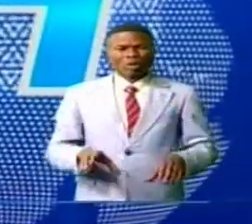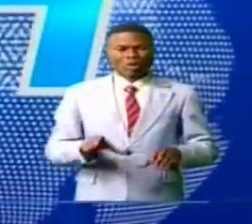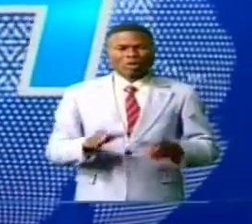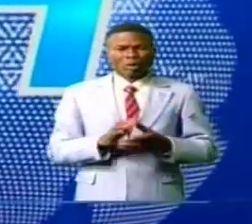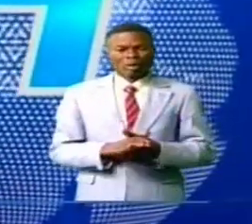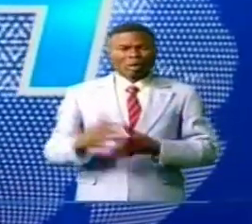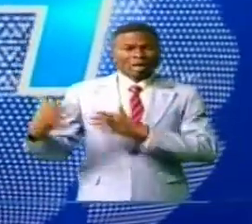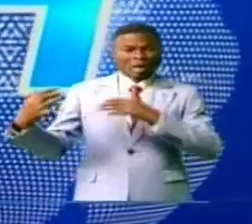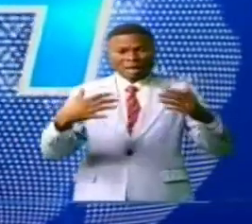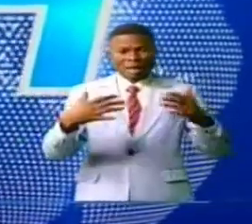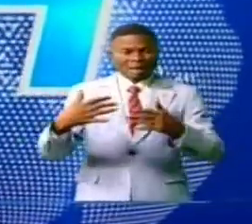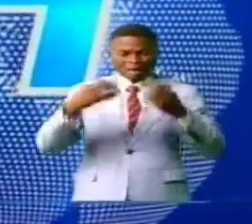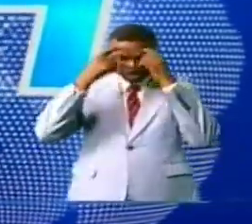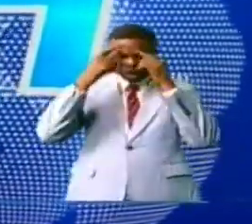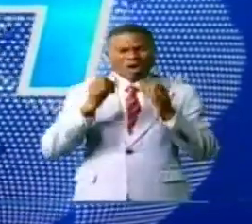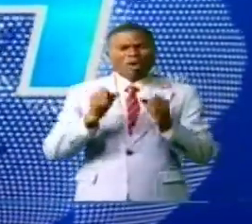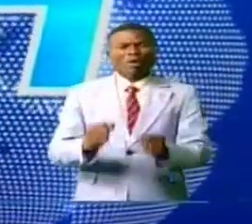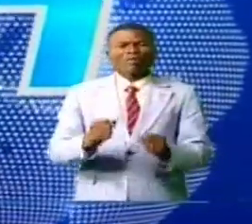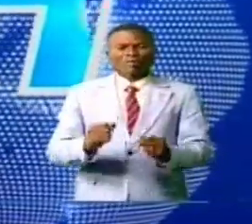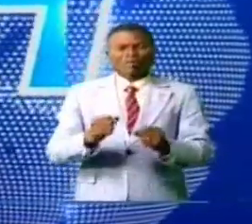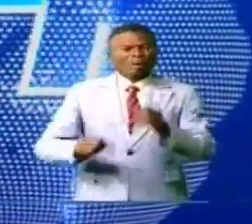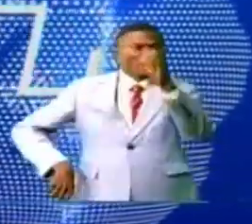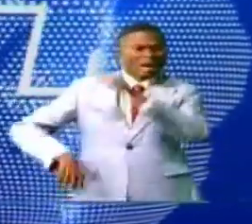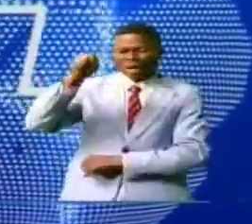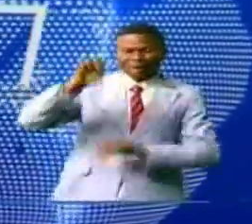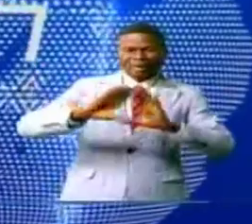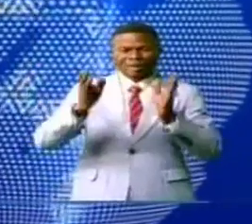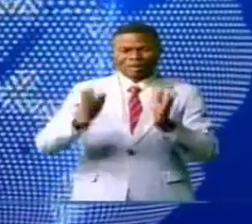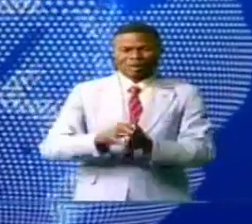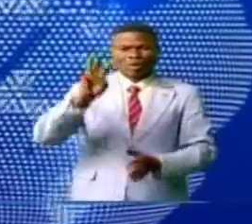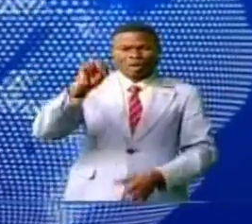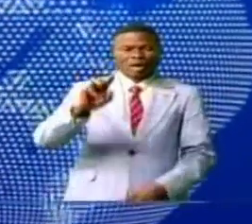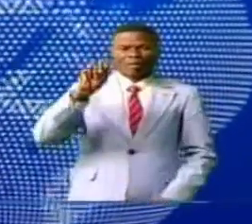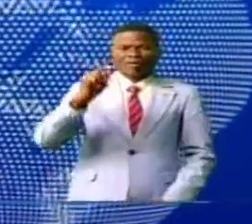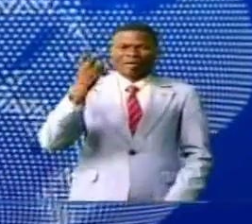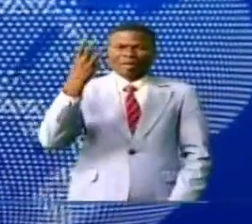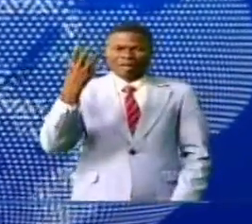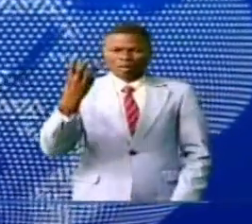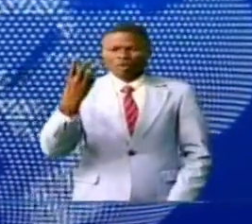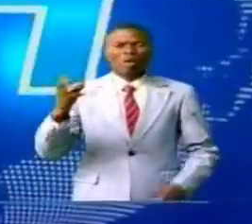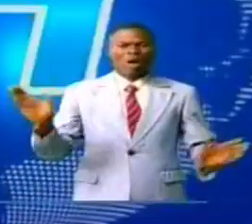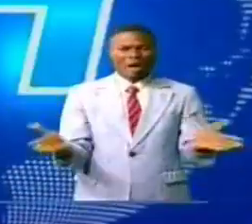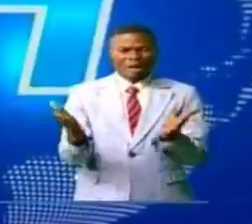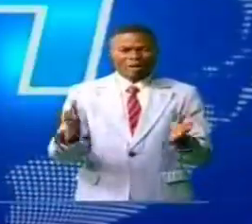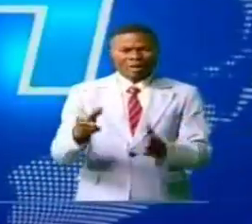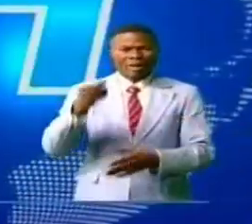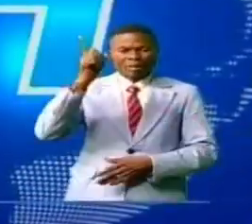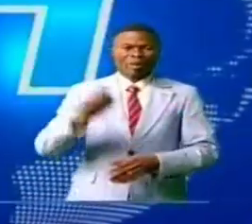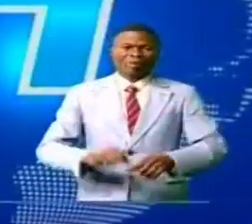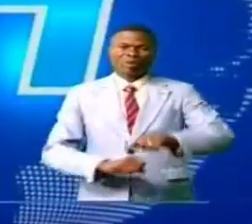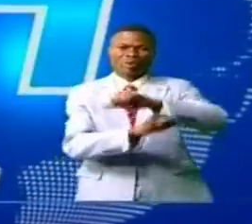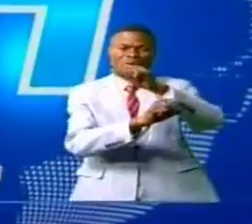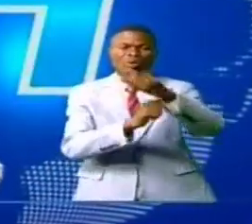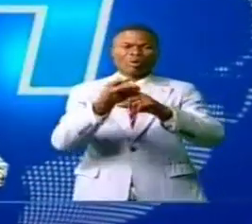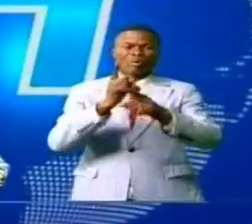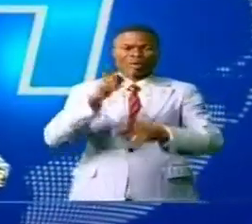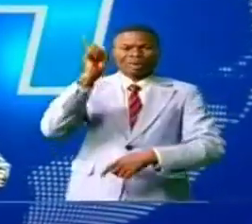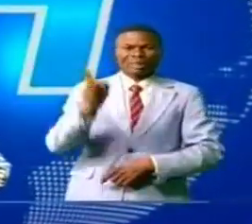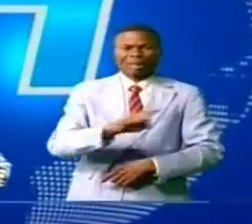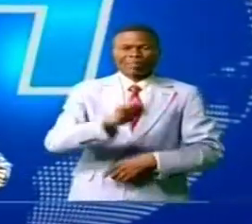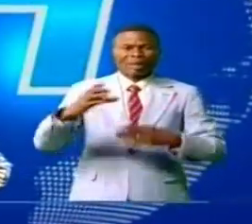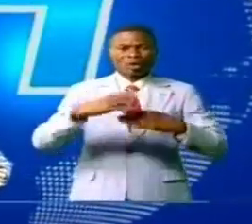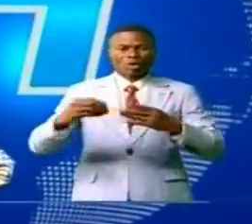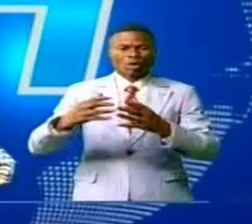au front sont déterminées à en finir avec le M23. Il faut les encourager. Le premier soutien est de 100 000